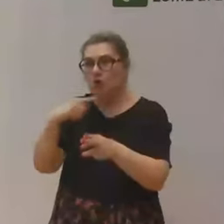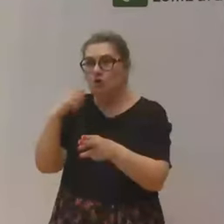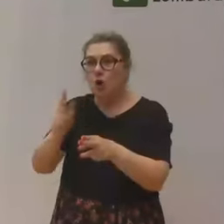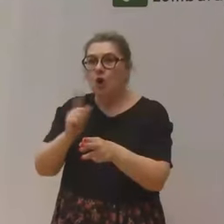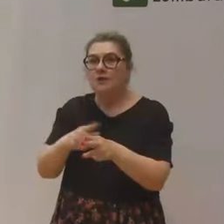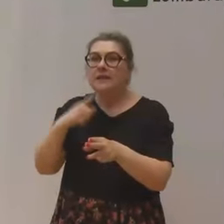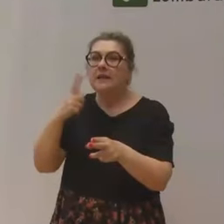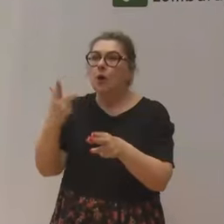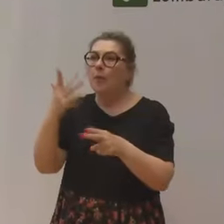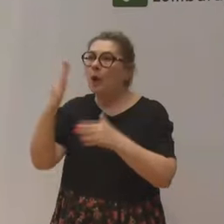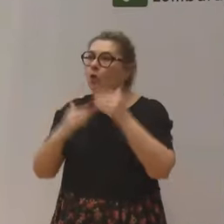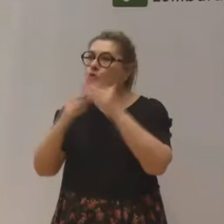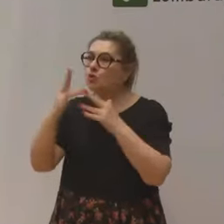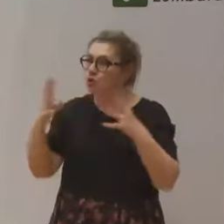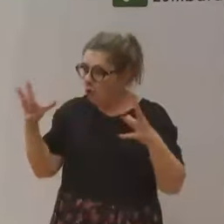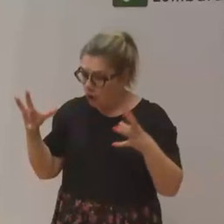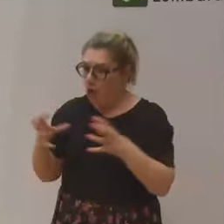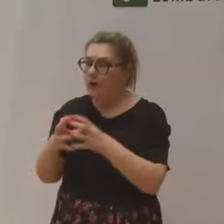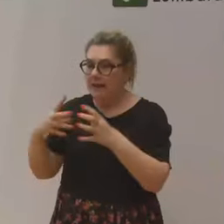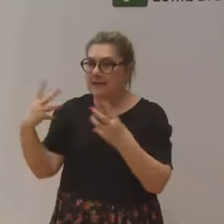di co-costruzione